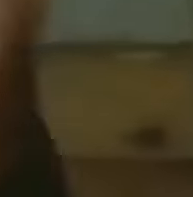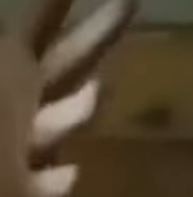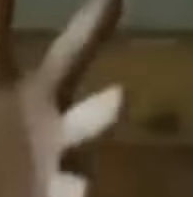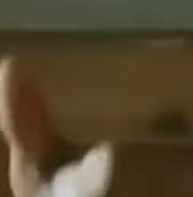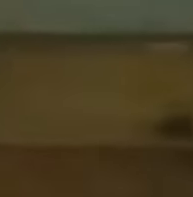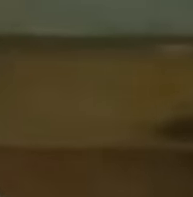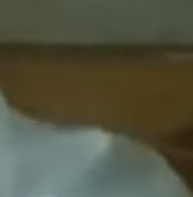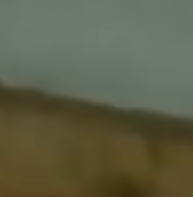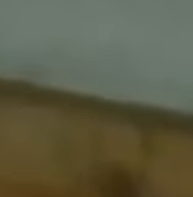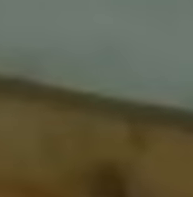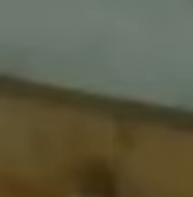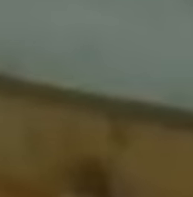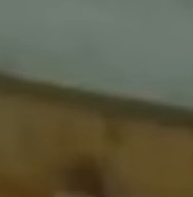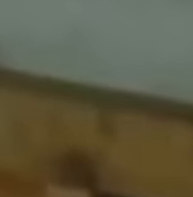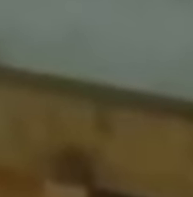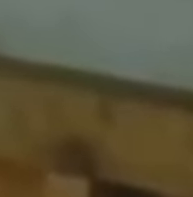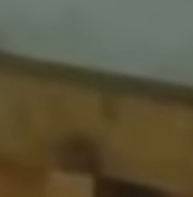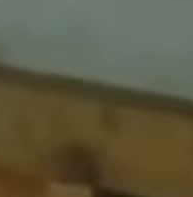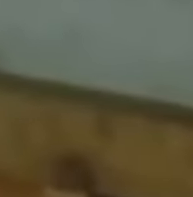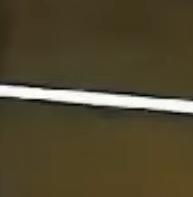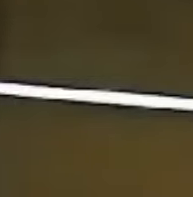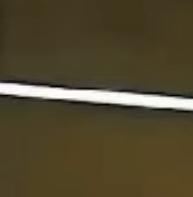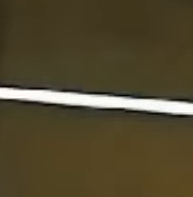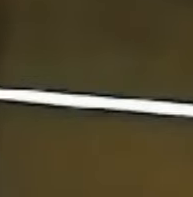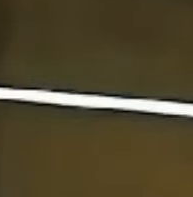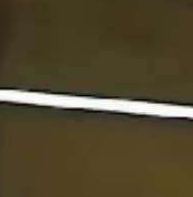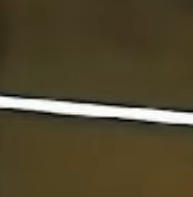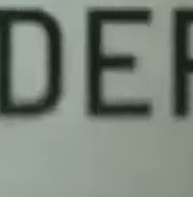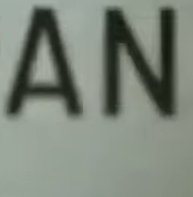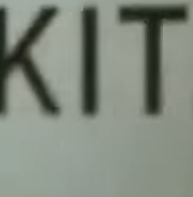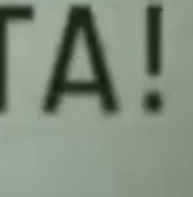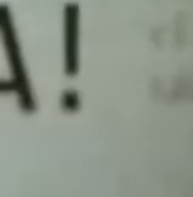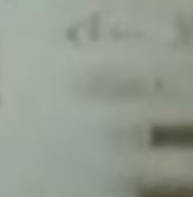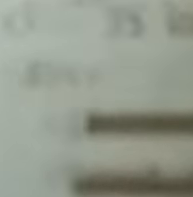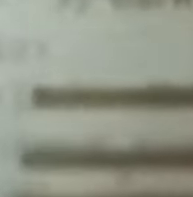ada efeknya gitu? Paling ujung-ujungnya sama aja.